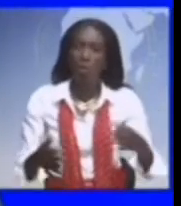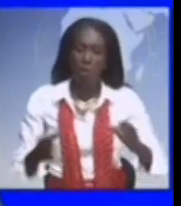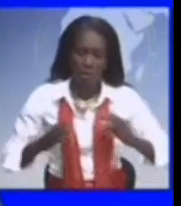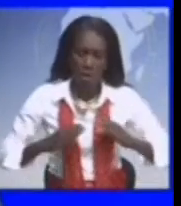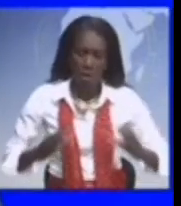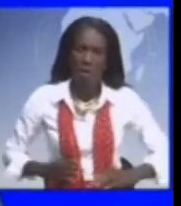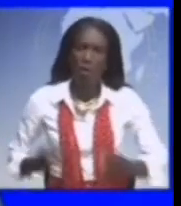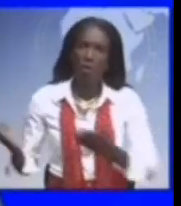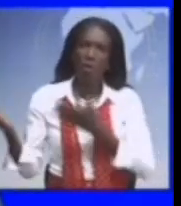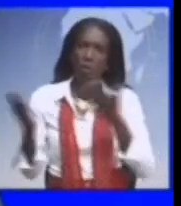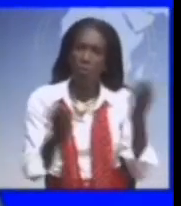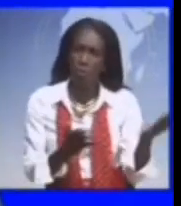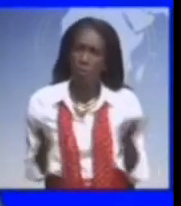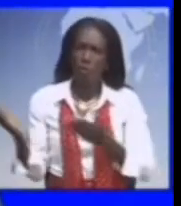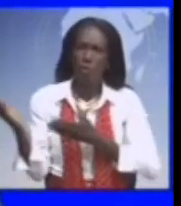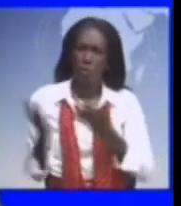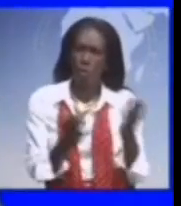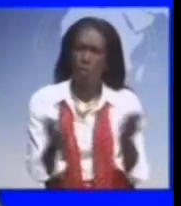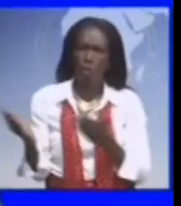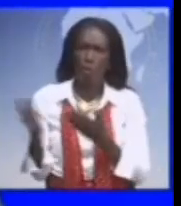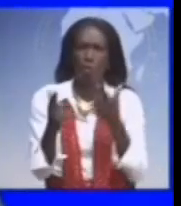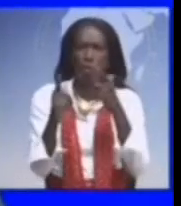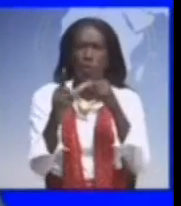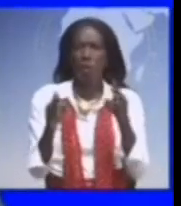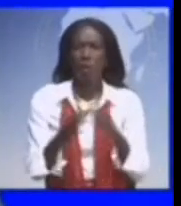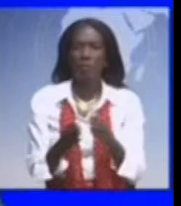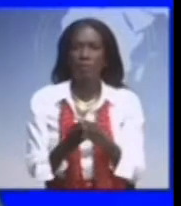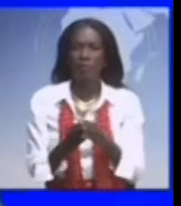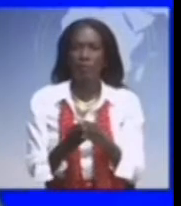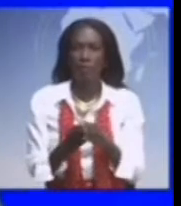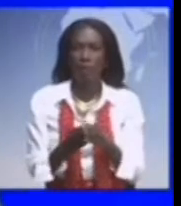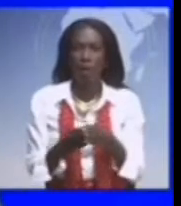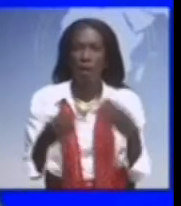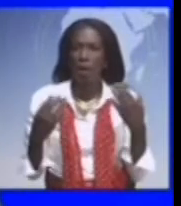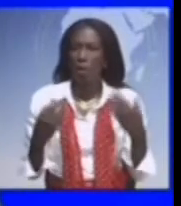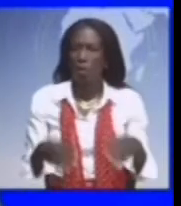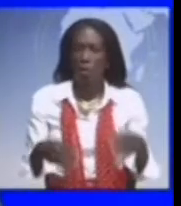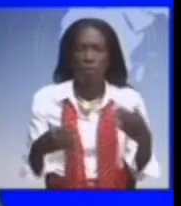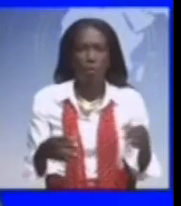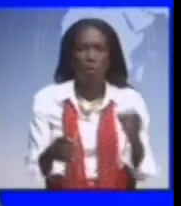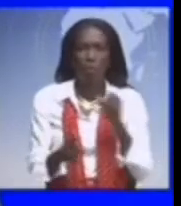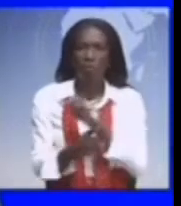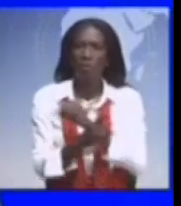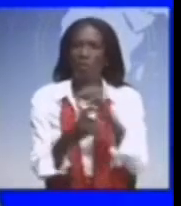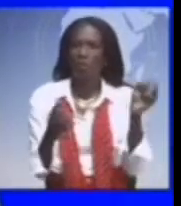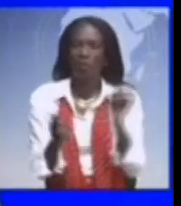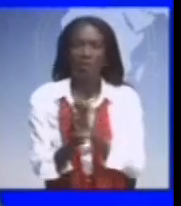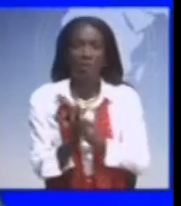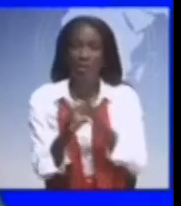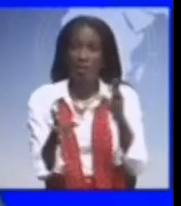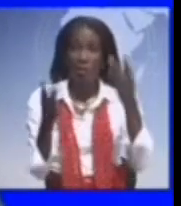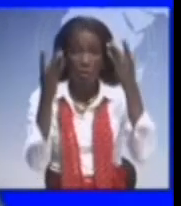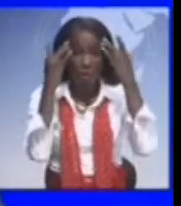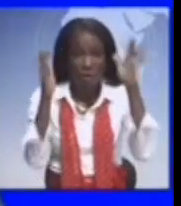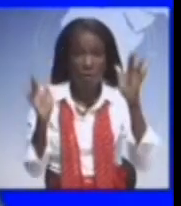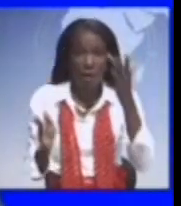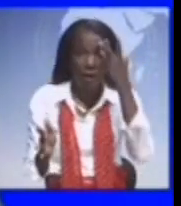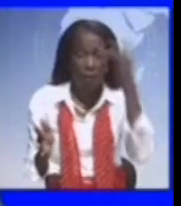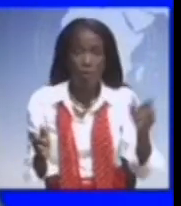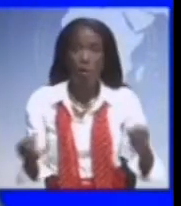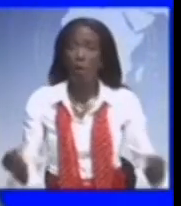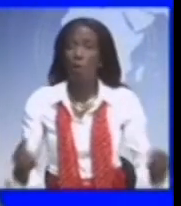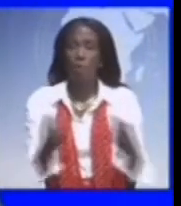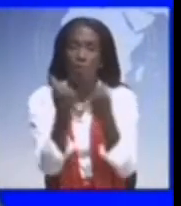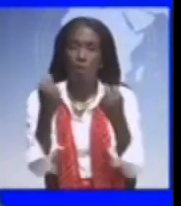de pompes funèbres de Libreville. Les circonstances de cette tragédie étant non élucidées, une enquête